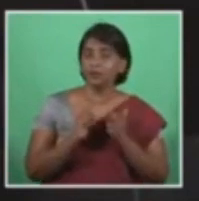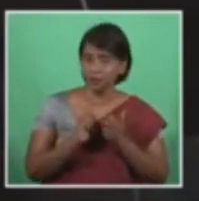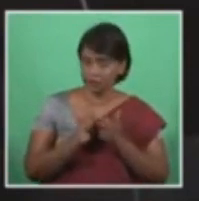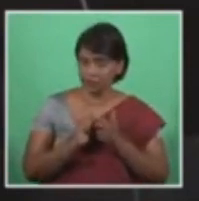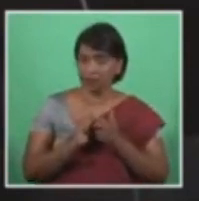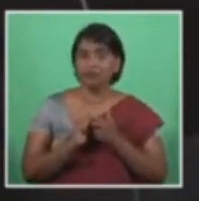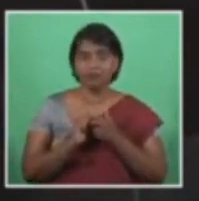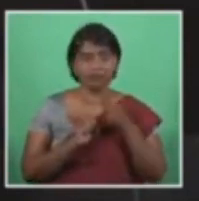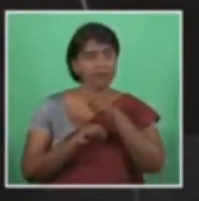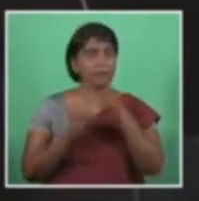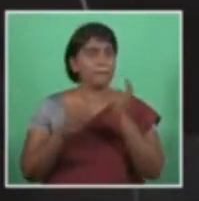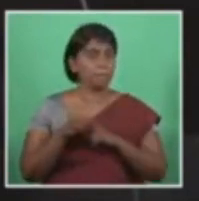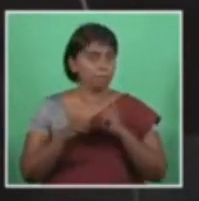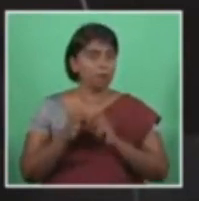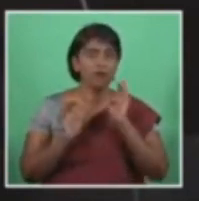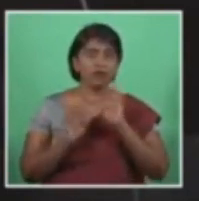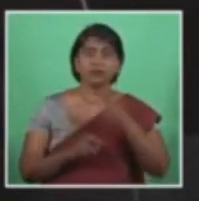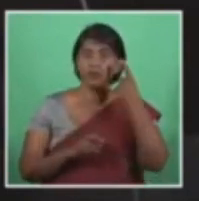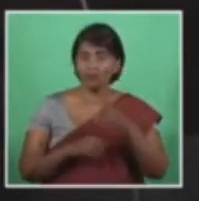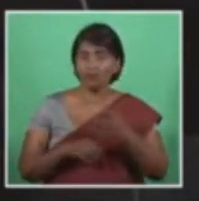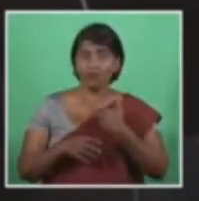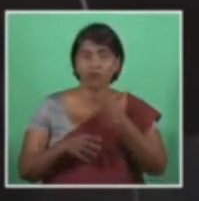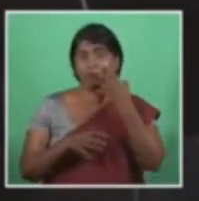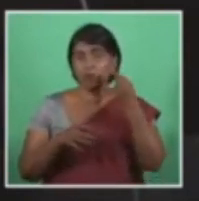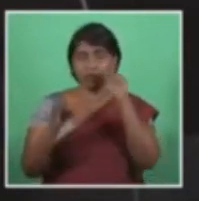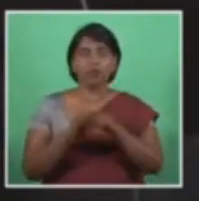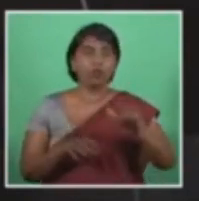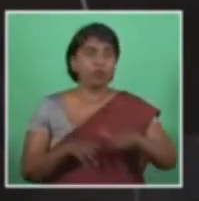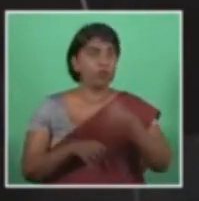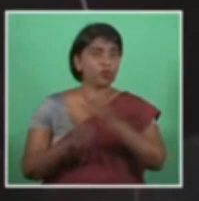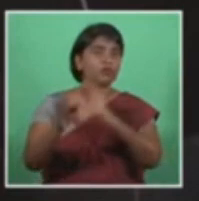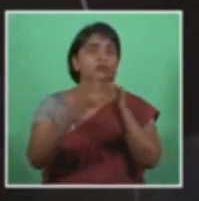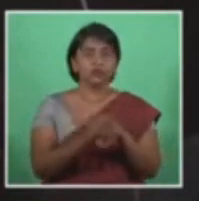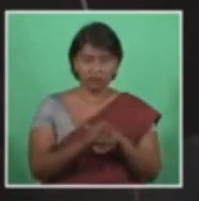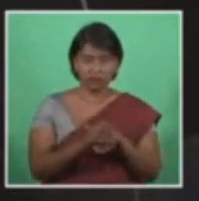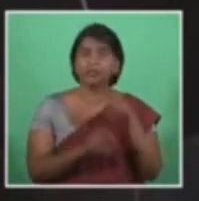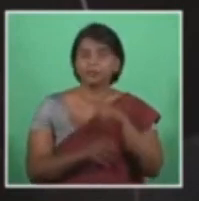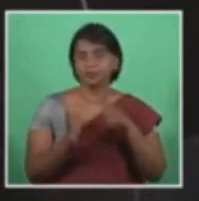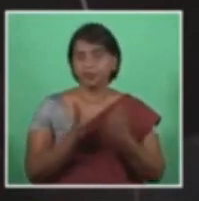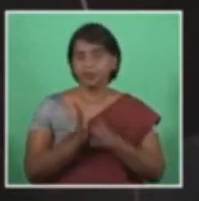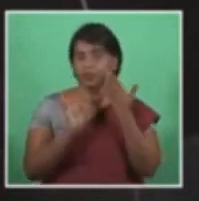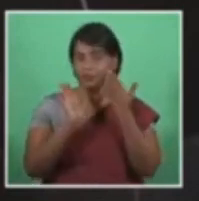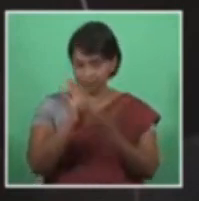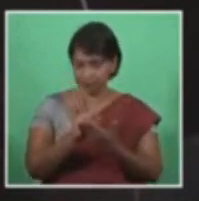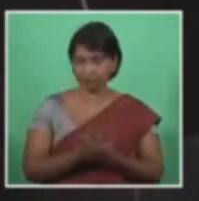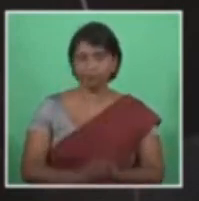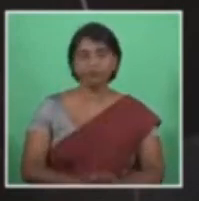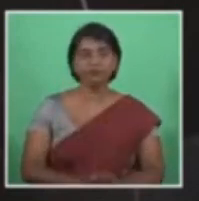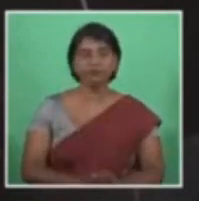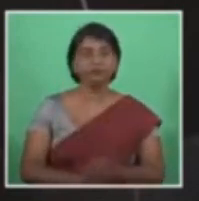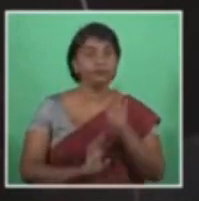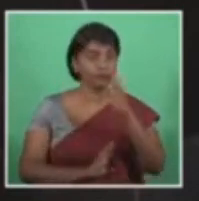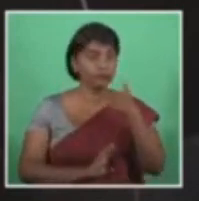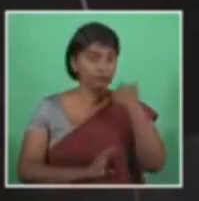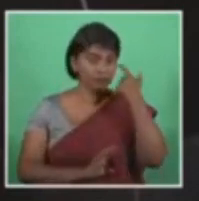මත්ුවදුරක් තියෙනවා, ඒ ප්‍රශ්නයක් තියෙනවා. ඒකට ඇබ්බැහි වූවන් පුනරුත්ථාපනය කිරීම සඳහා තමයි මේ පනත ඉදිරිපත් වෙන්නේ කියලා. දැන් අපි දන්නවා